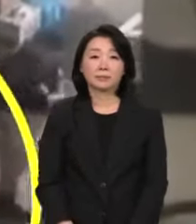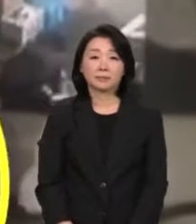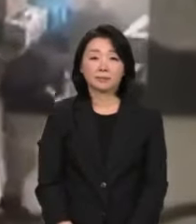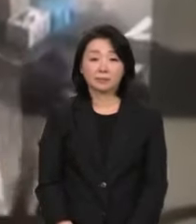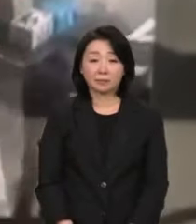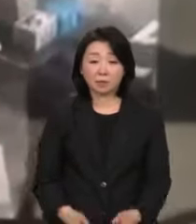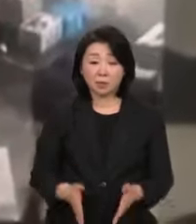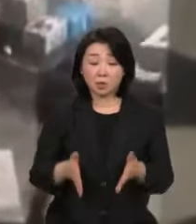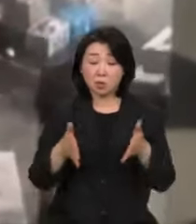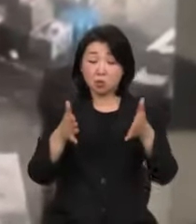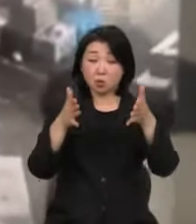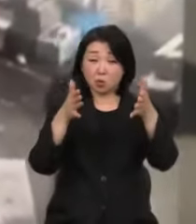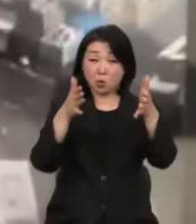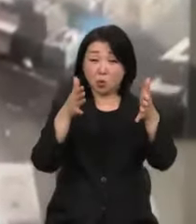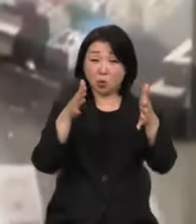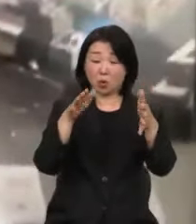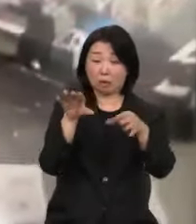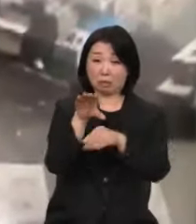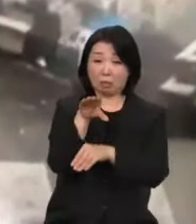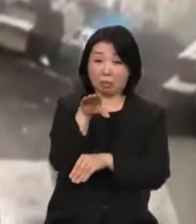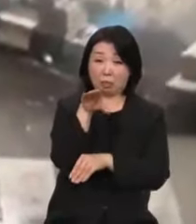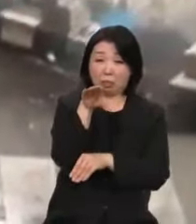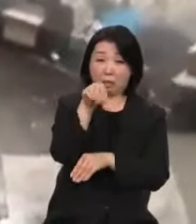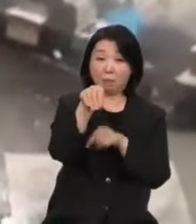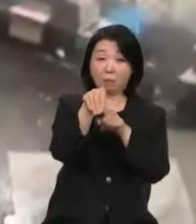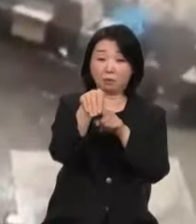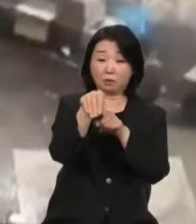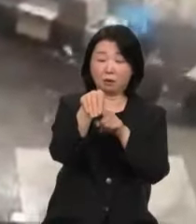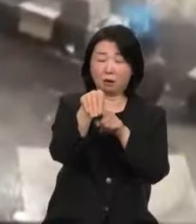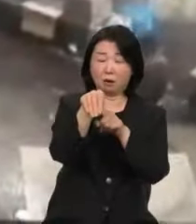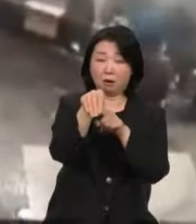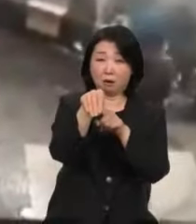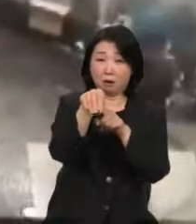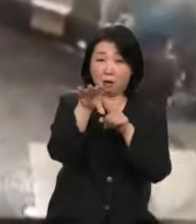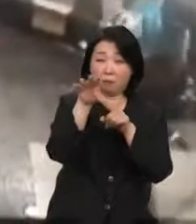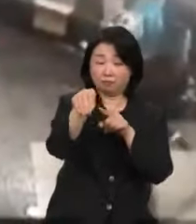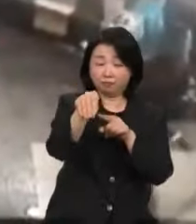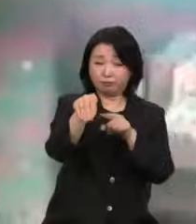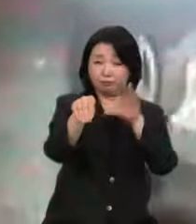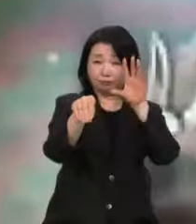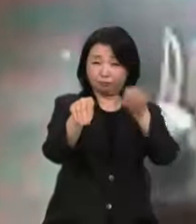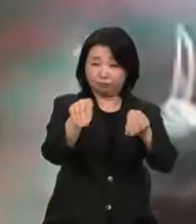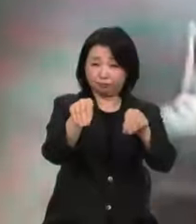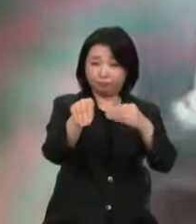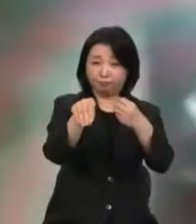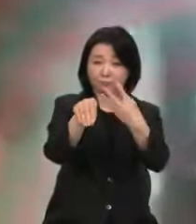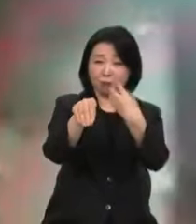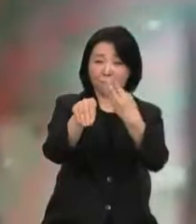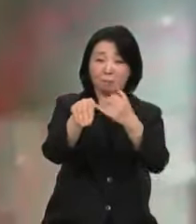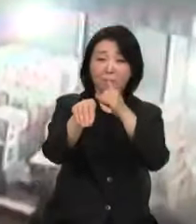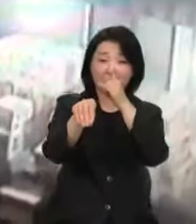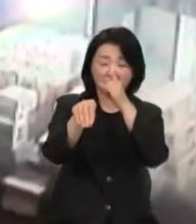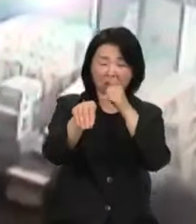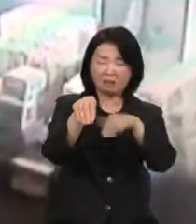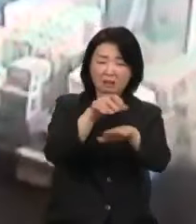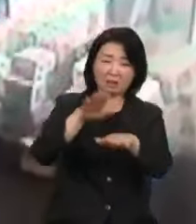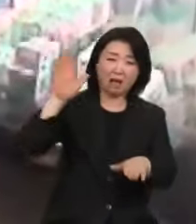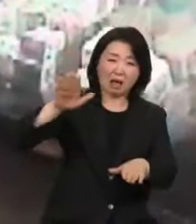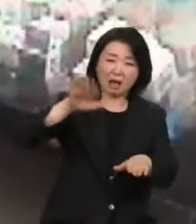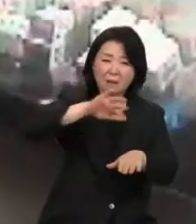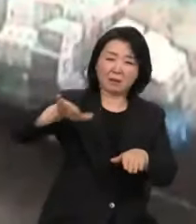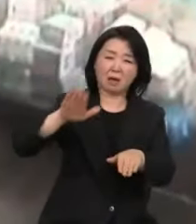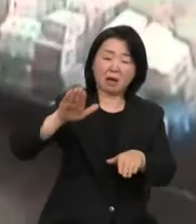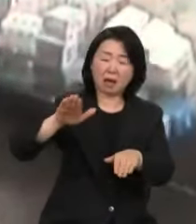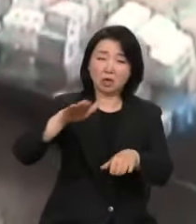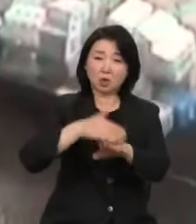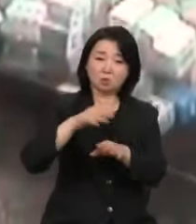도로 한가운데 차 한 대가 멈춰섭니다. 브레이크 등이 켜진 채 길을 막은 차. 다른 차들은 비키라고 경적을 울리다